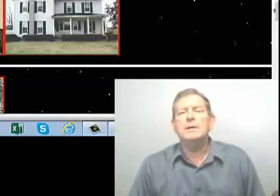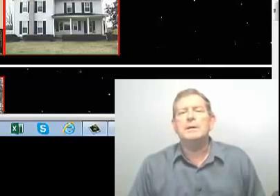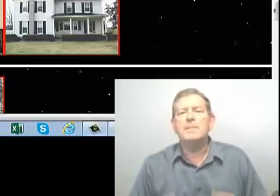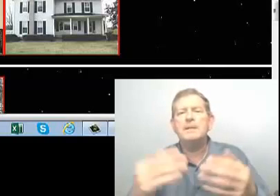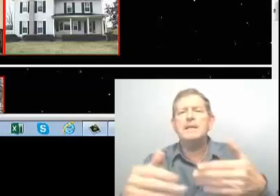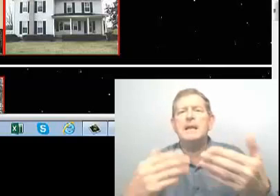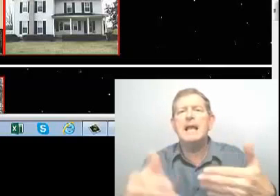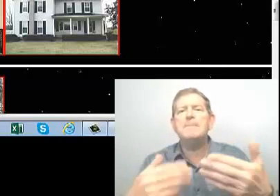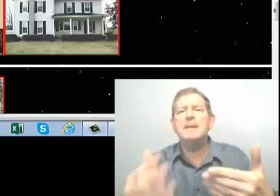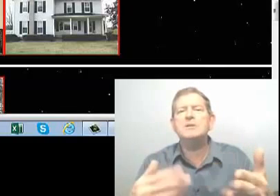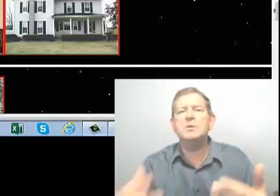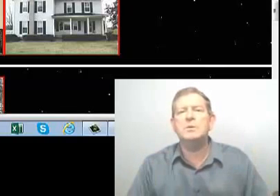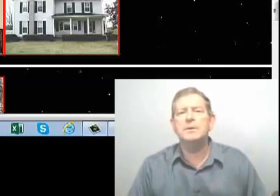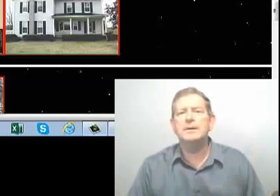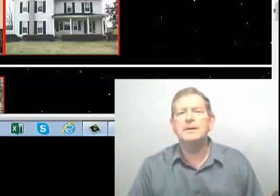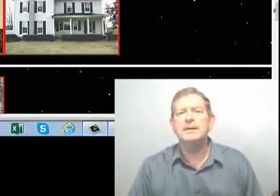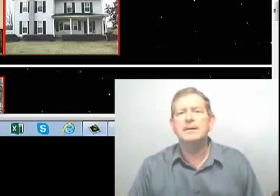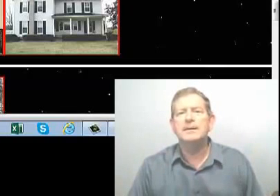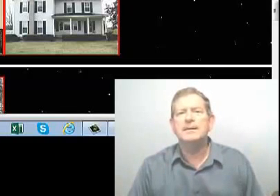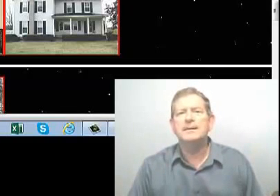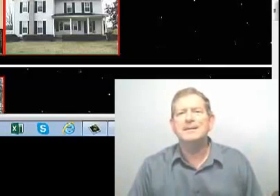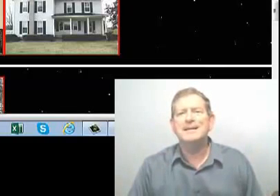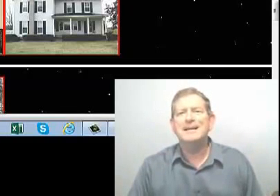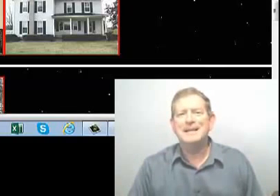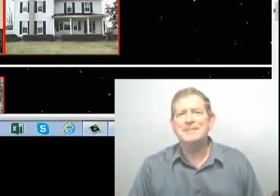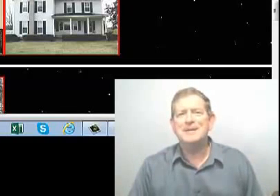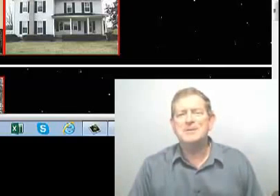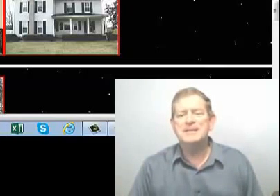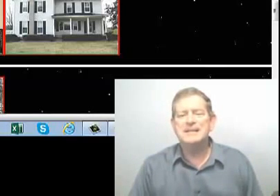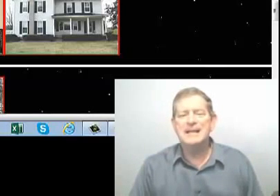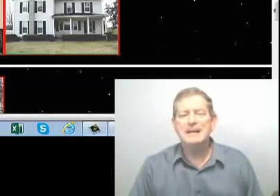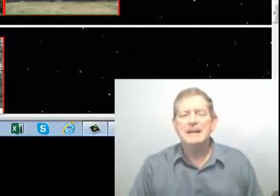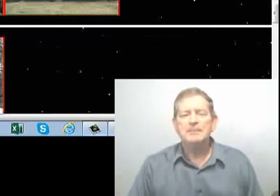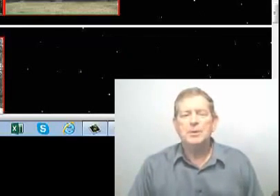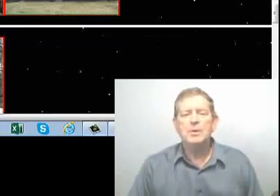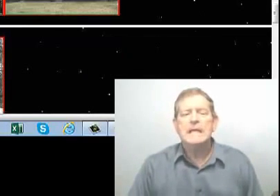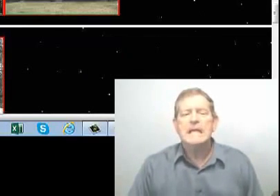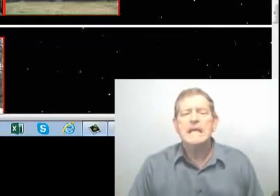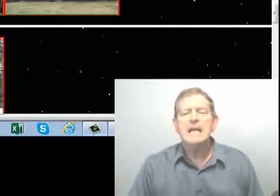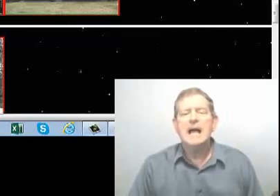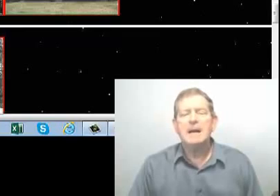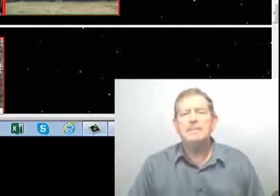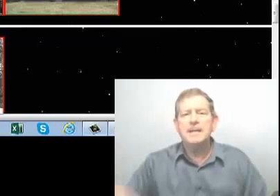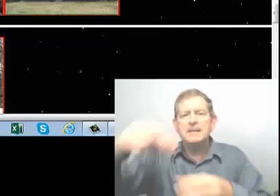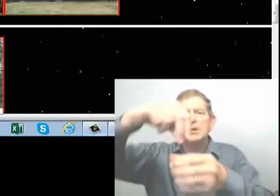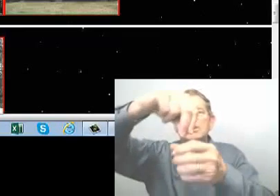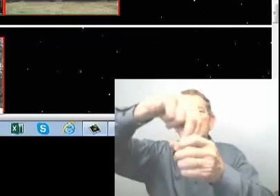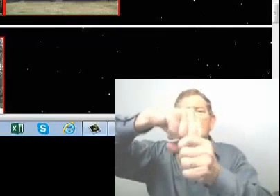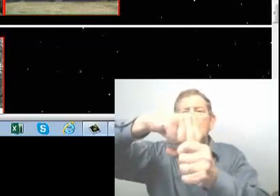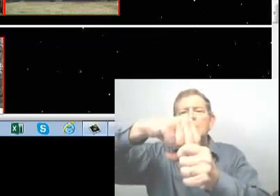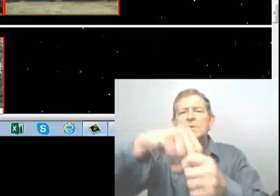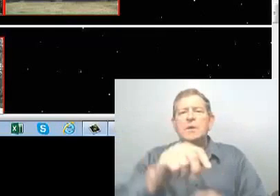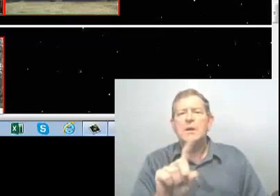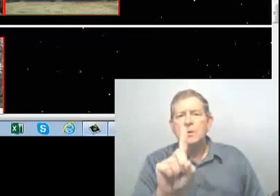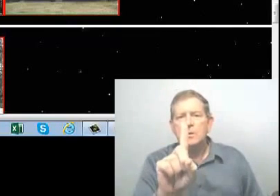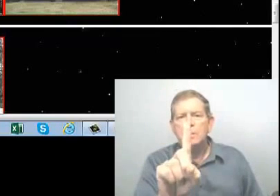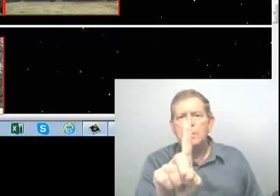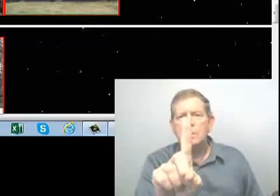maison. Répétez, la maison. La maison, c'est ça. Donc, il habite